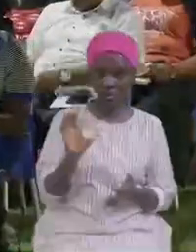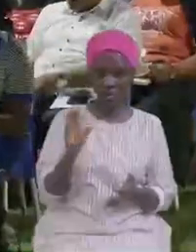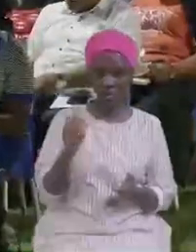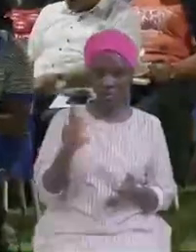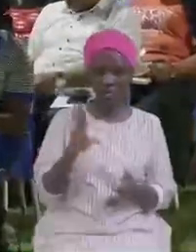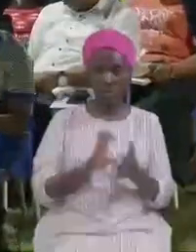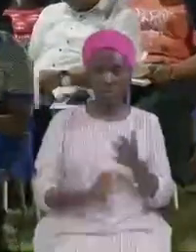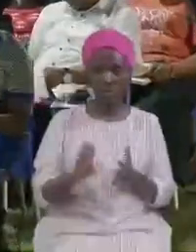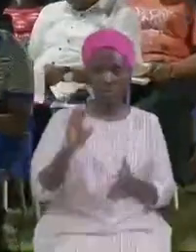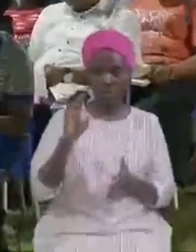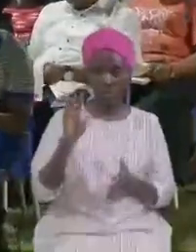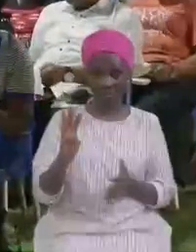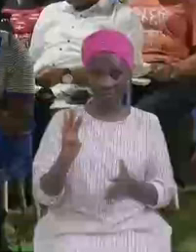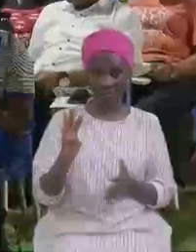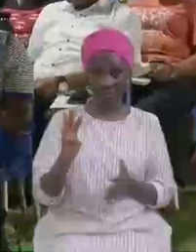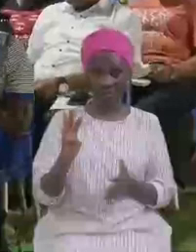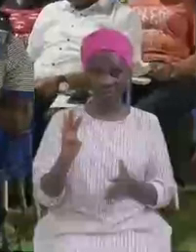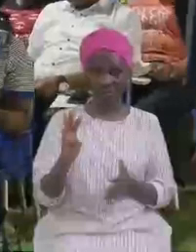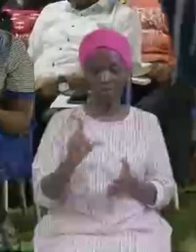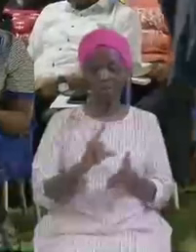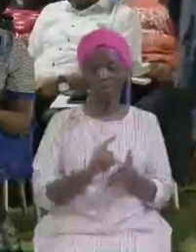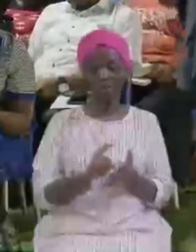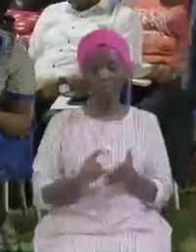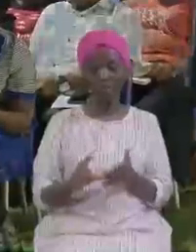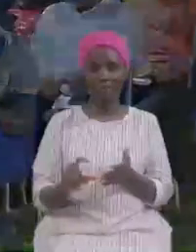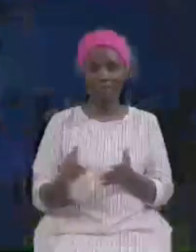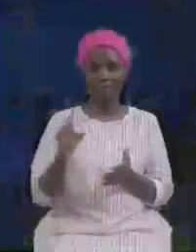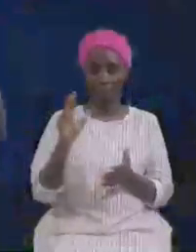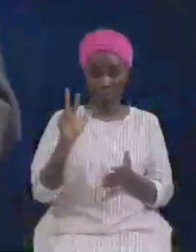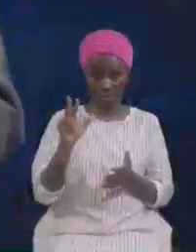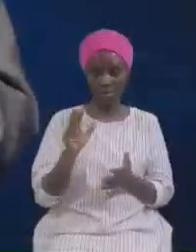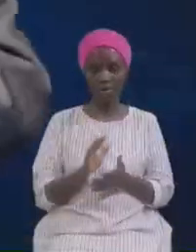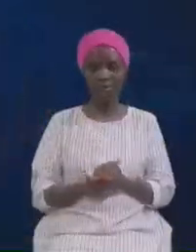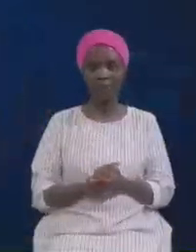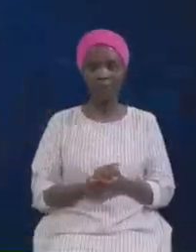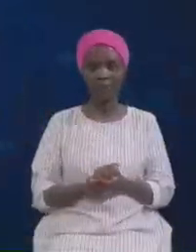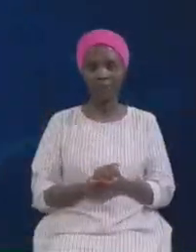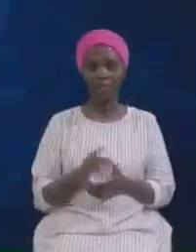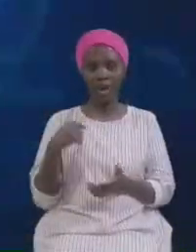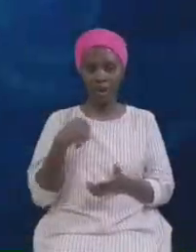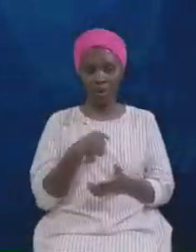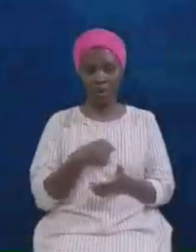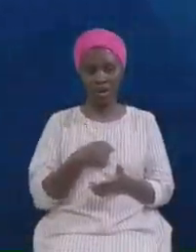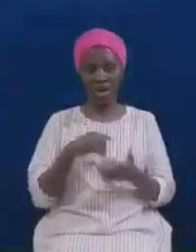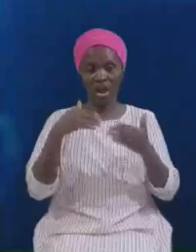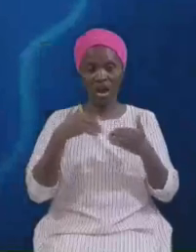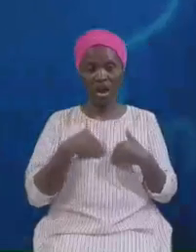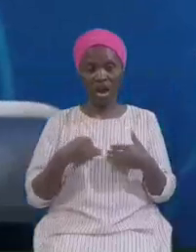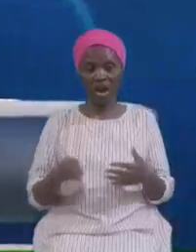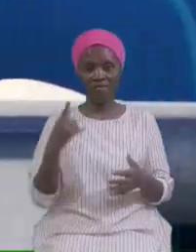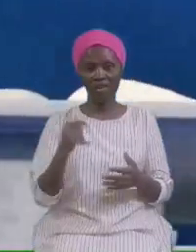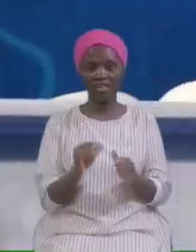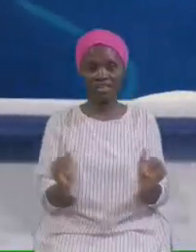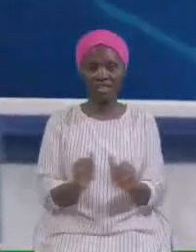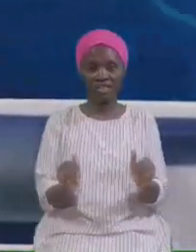Verset 13, 2 Corinthiens chapitre 4, verset 13. Et comme nous avons le même